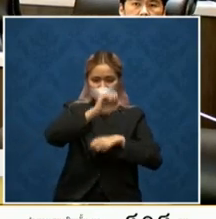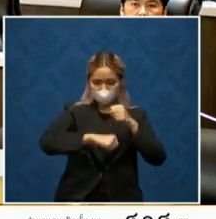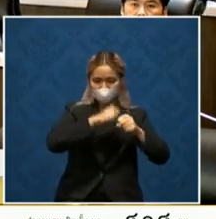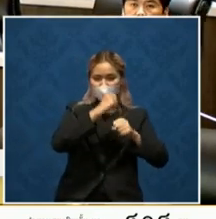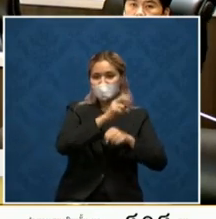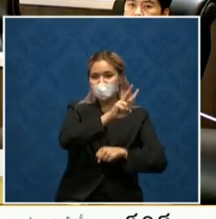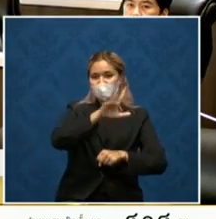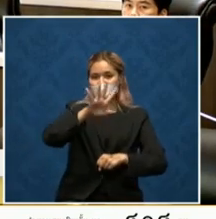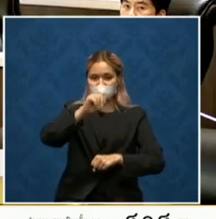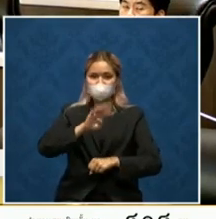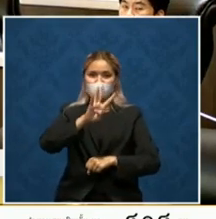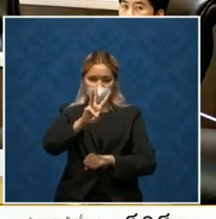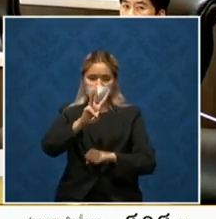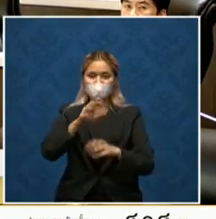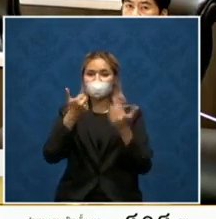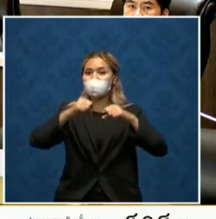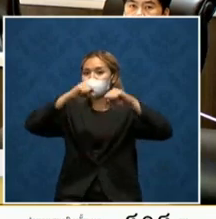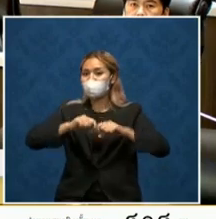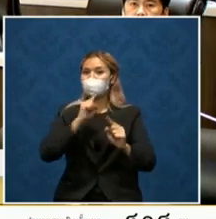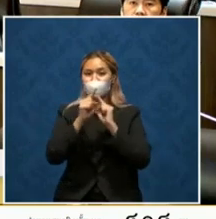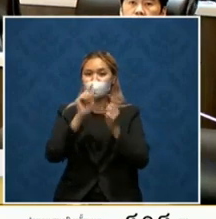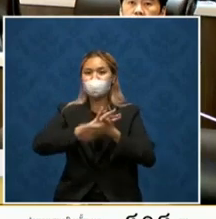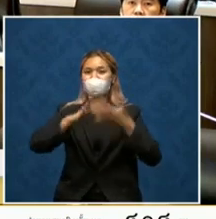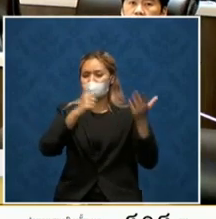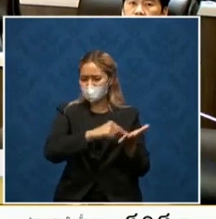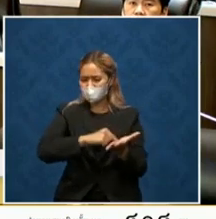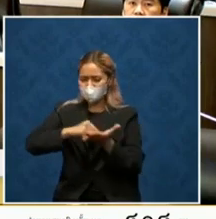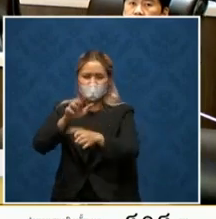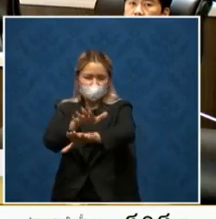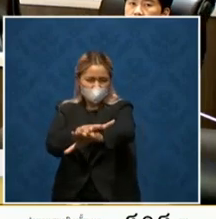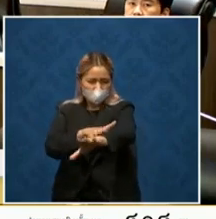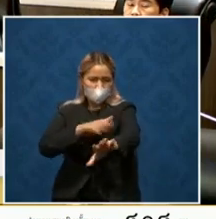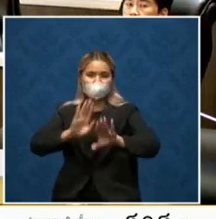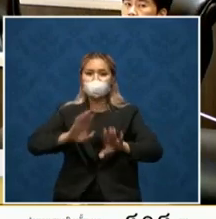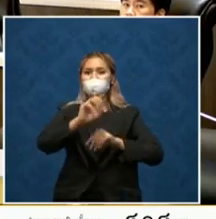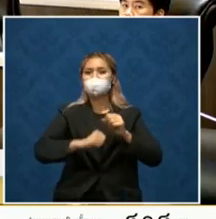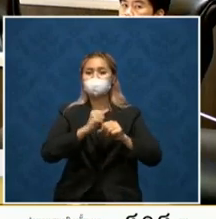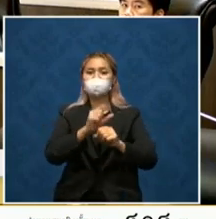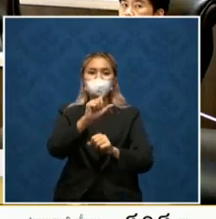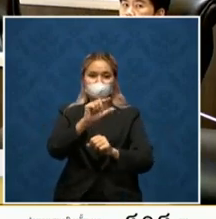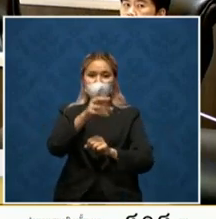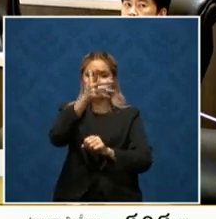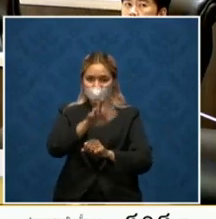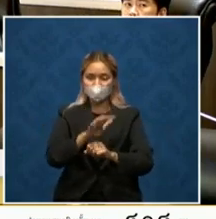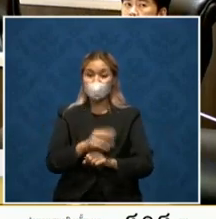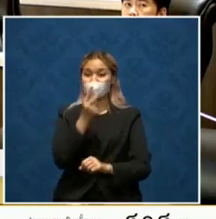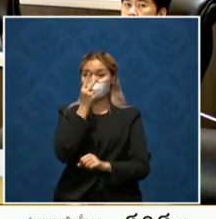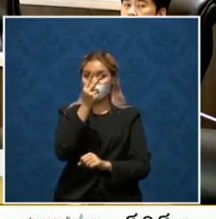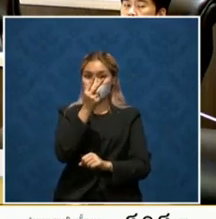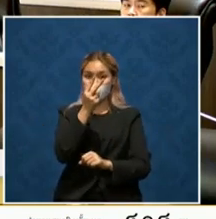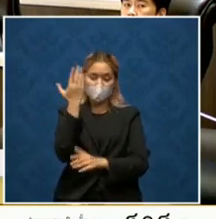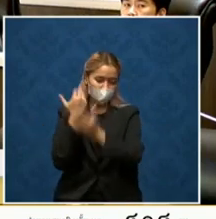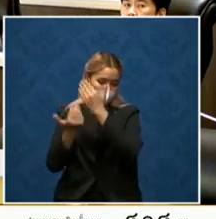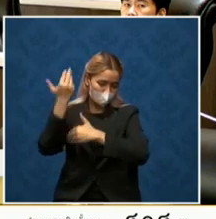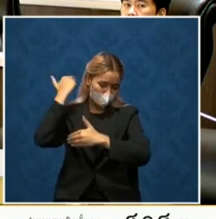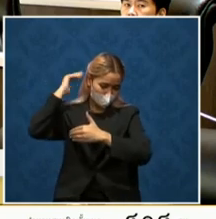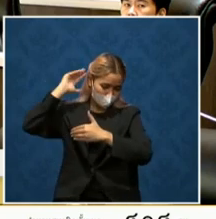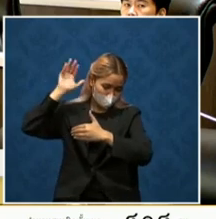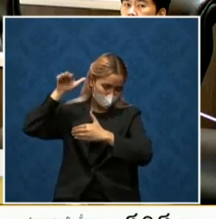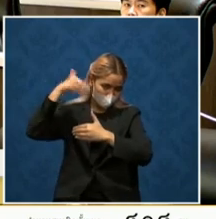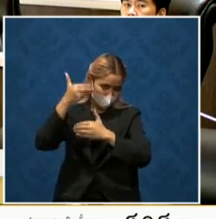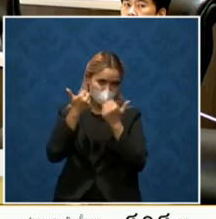2546วันนี้ก็ 20ปีแล้วครับไปดูครับใน 20ปีที่ผ่านมาปีที่แล้ว